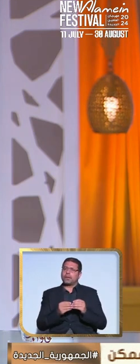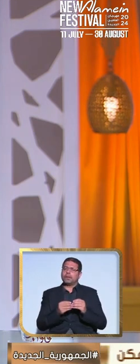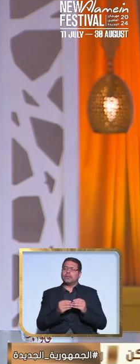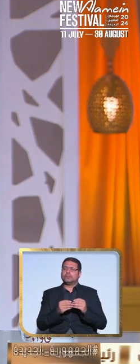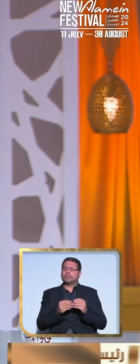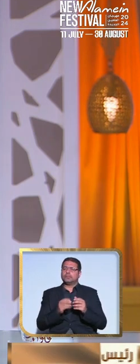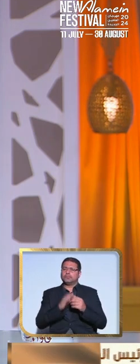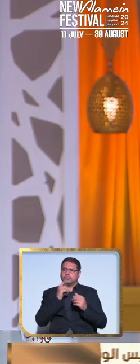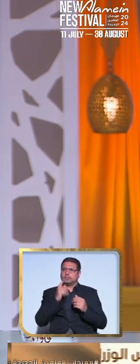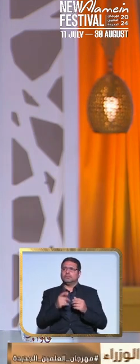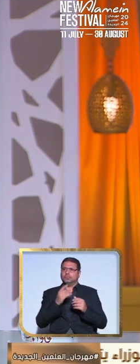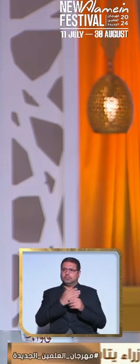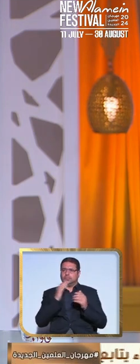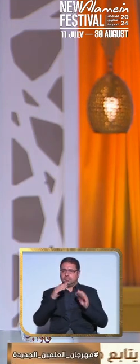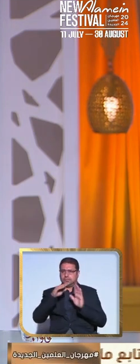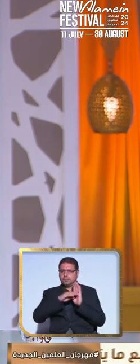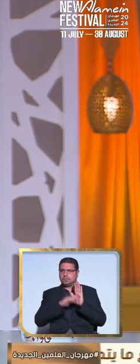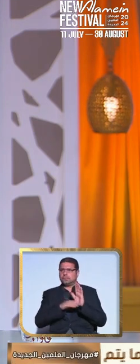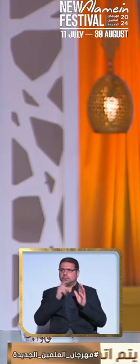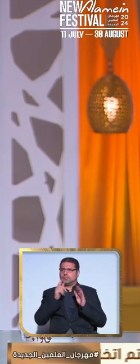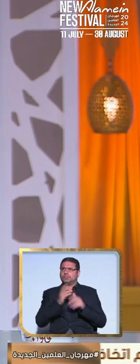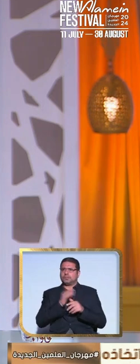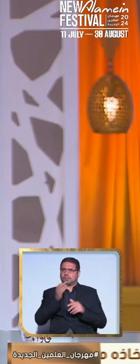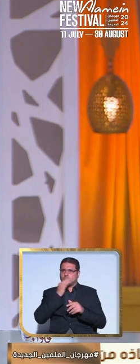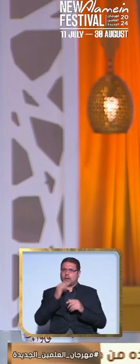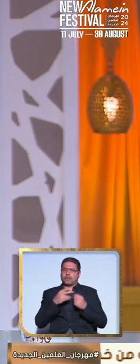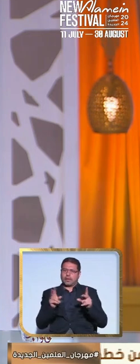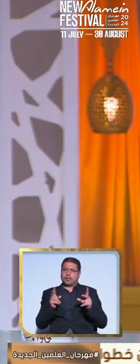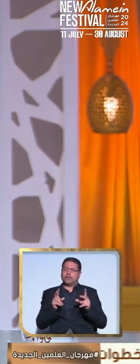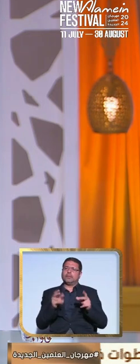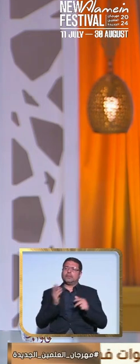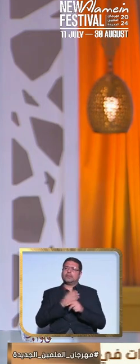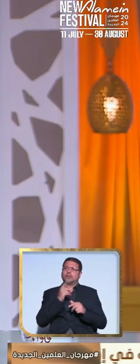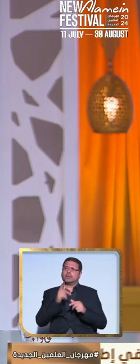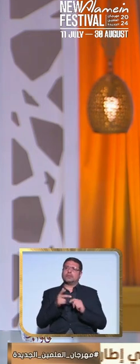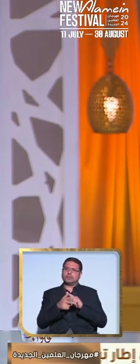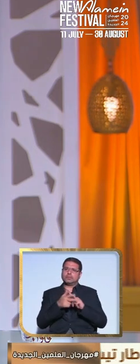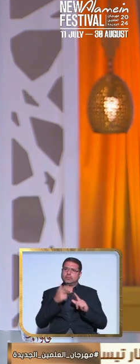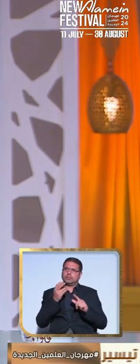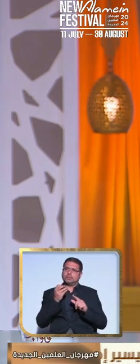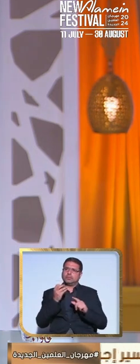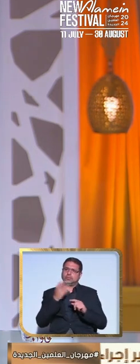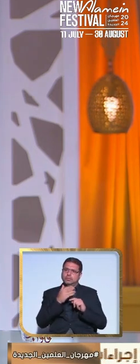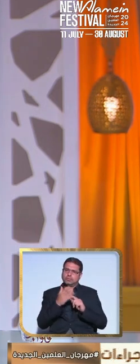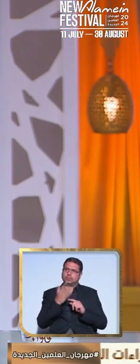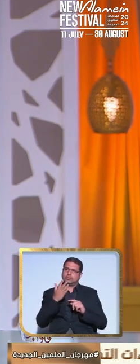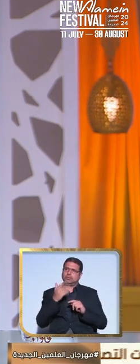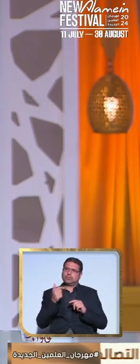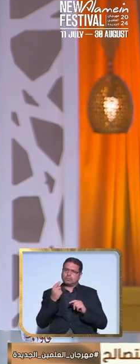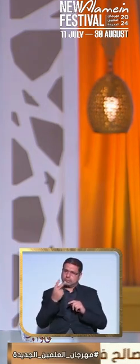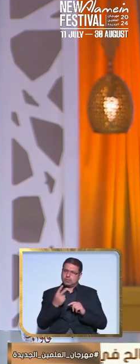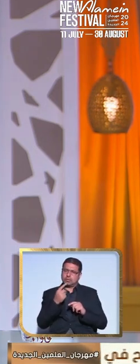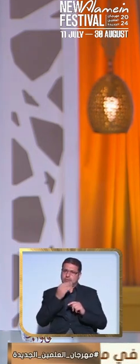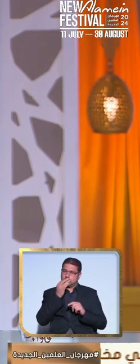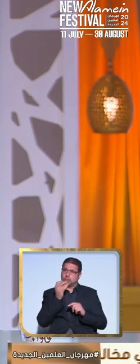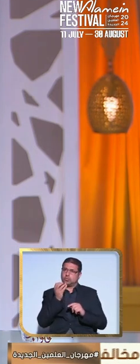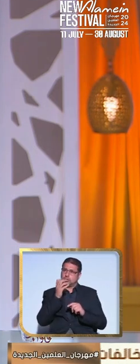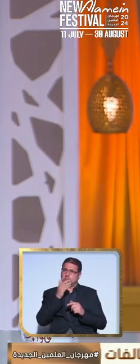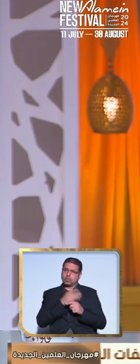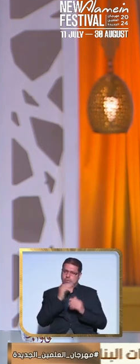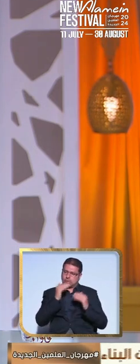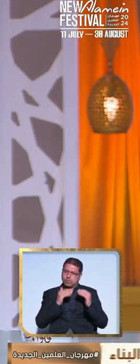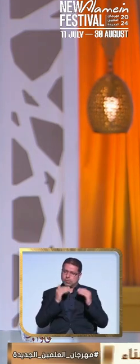مثلا إيه بالأركان على طول، يعني مثلا هقرأ الفاتحة بدل 3 تسبيحات أو 5 أو 7 أعمل تسبيحة